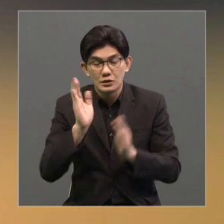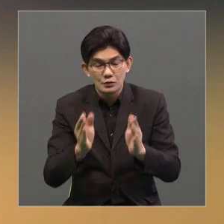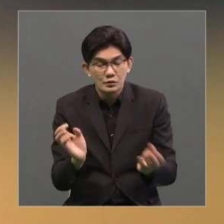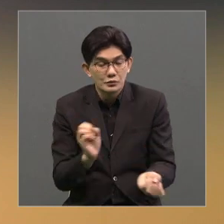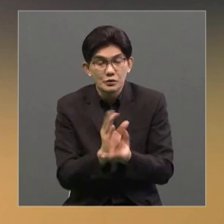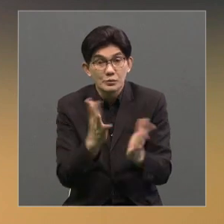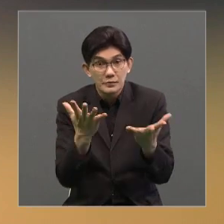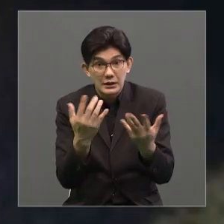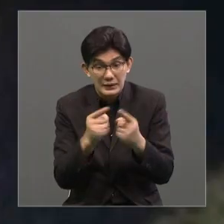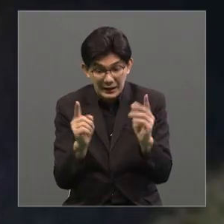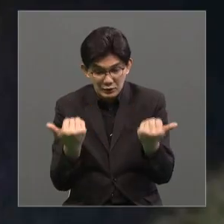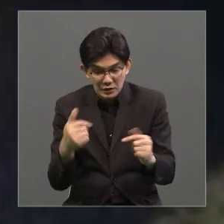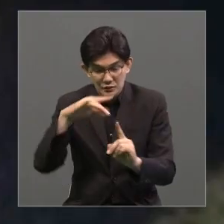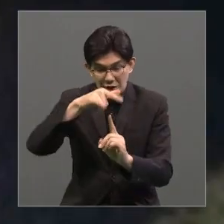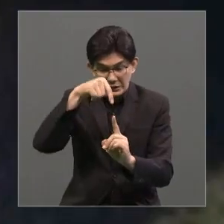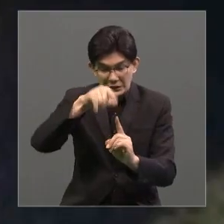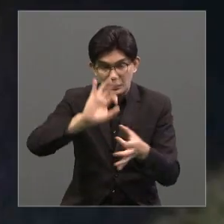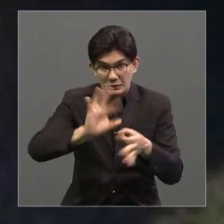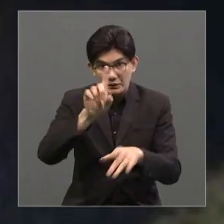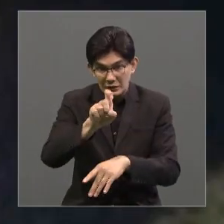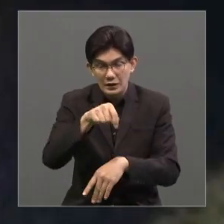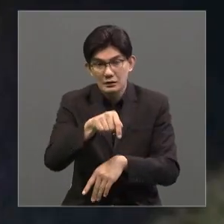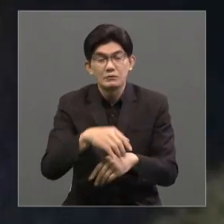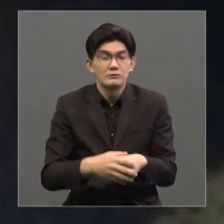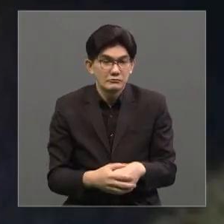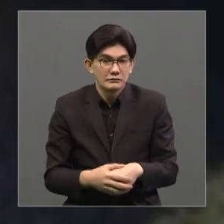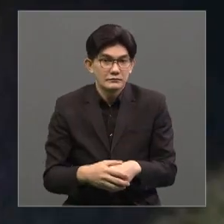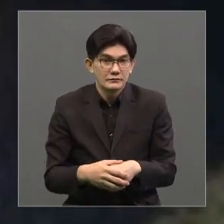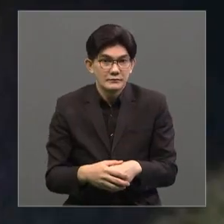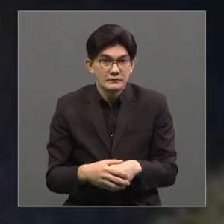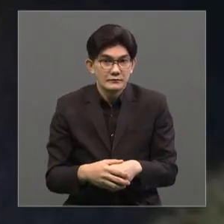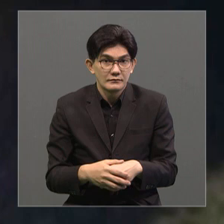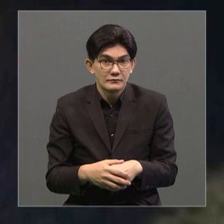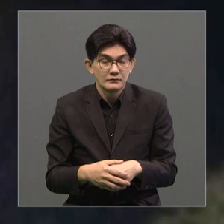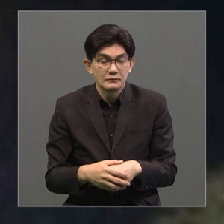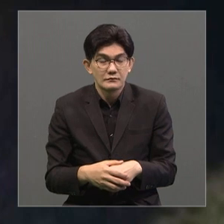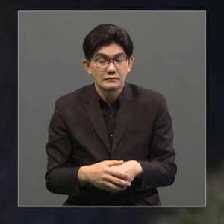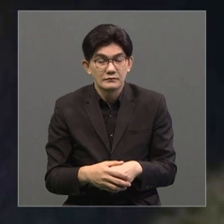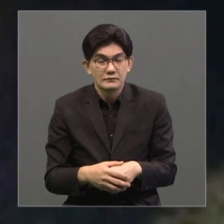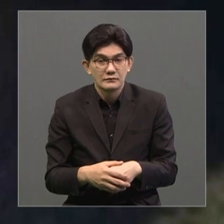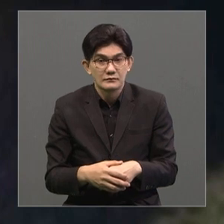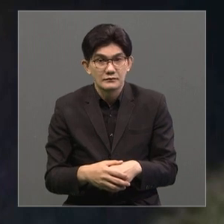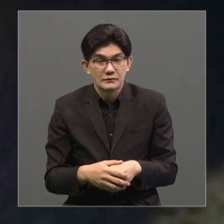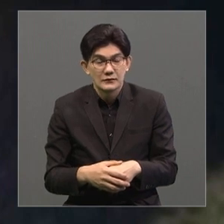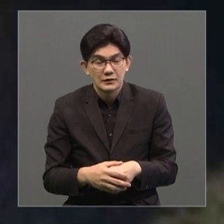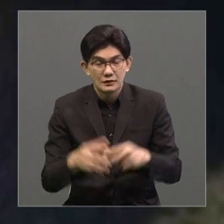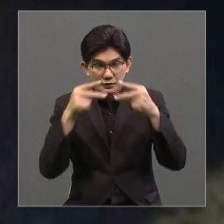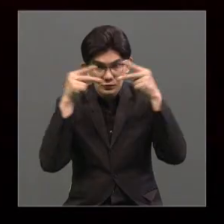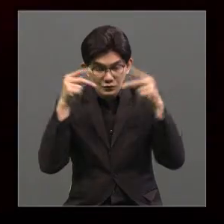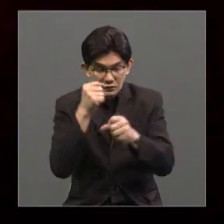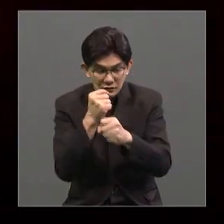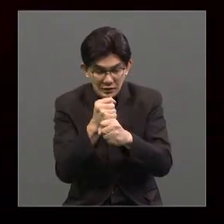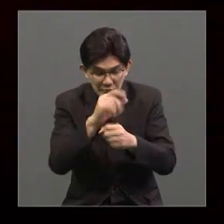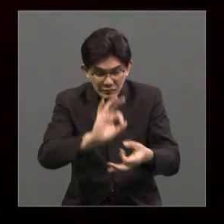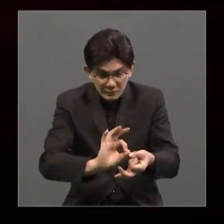ายนะคะมีแต่ว่าเสาส่งสัญญาณเนี่ยค่ะเสียหายสภาพก็เป็นแบบนี้นะคะหลายจุดในขณะเดียวกันก็มีคนร้ายก่อเหตุลอบ